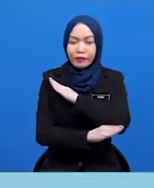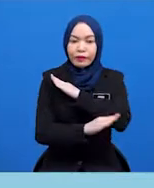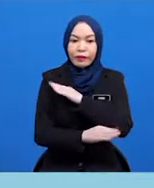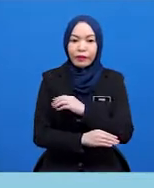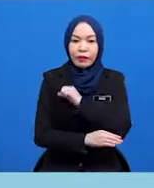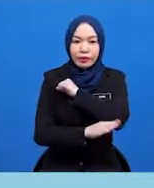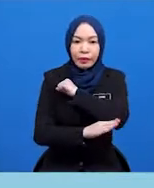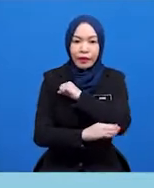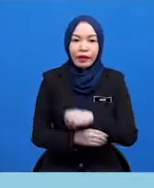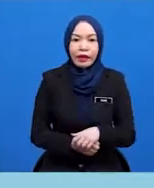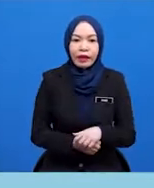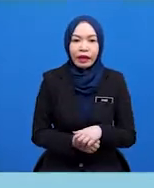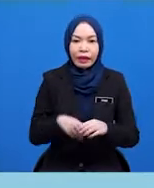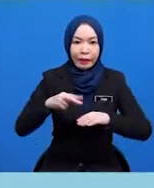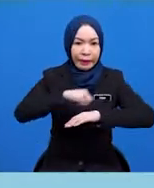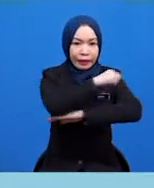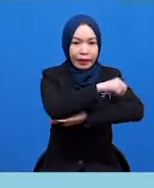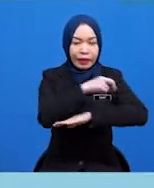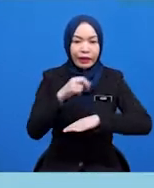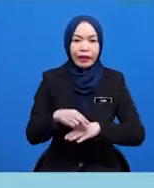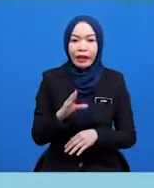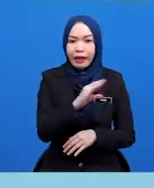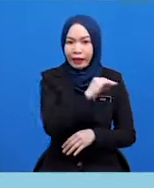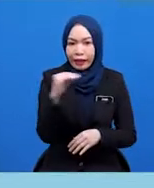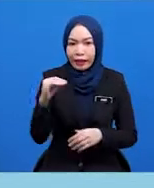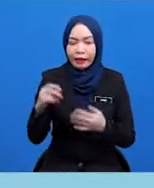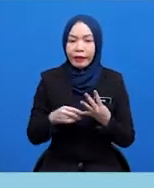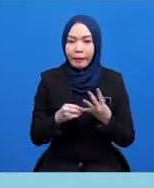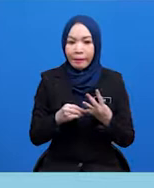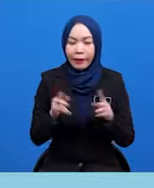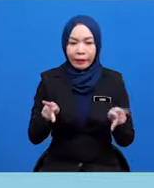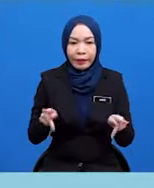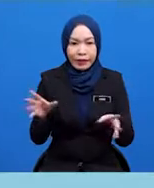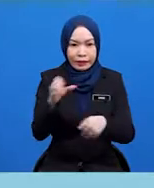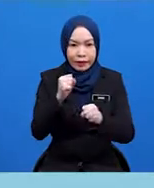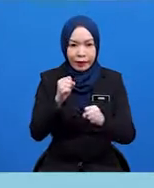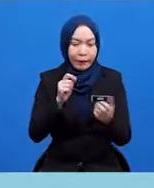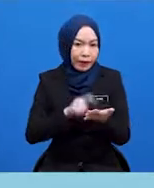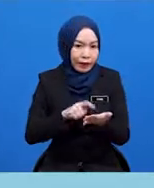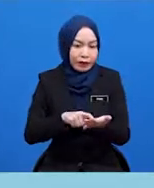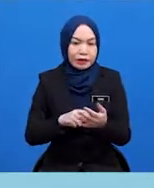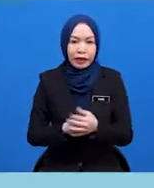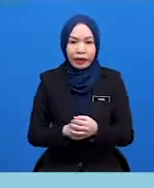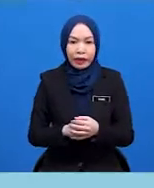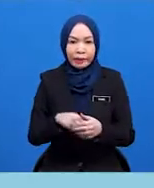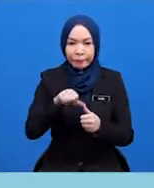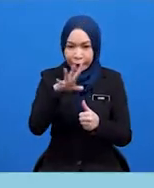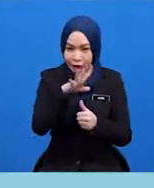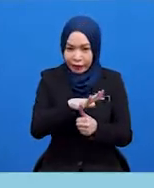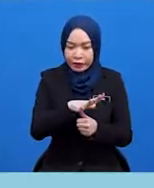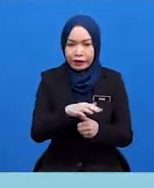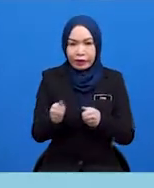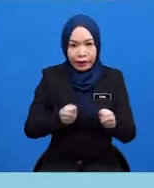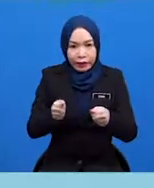sektor pertanian. Dan keempat, pelajar dapat membincangkan impak